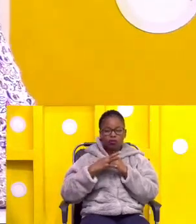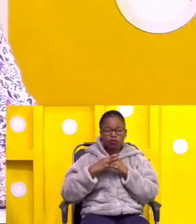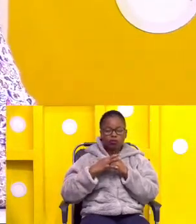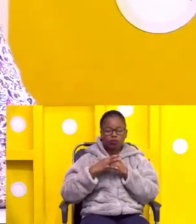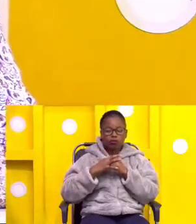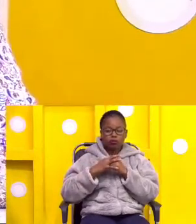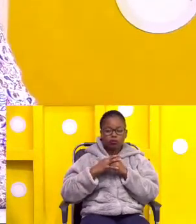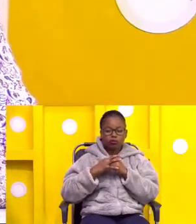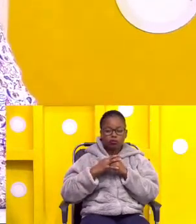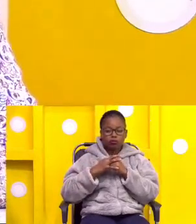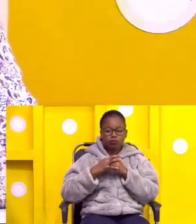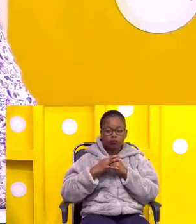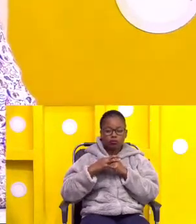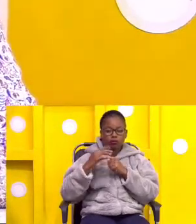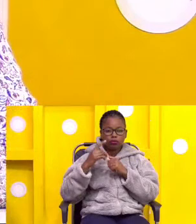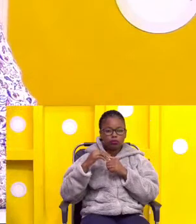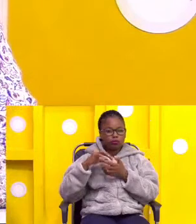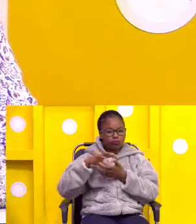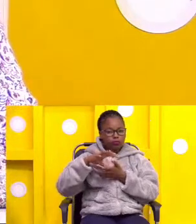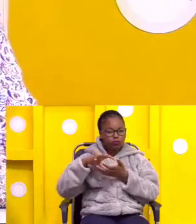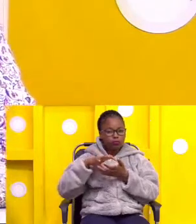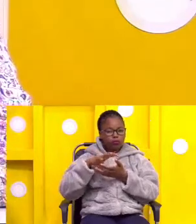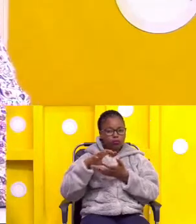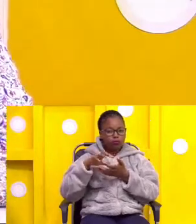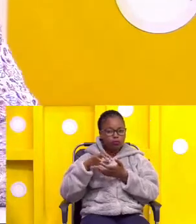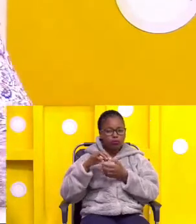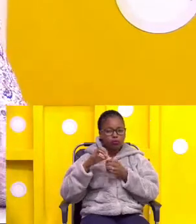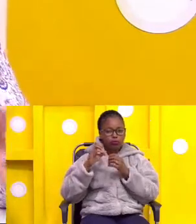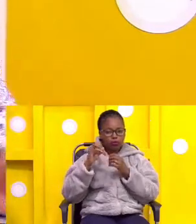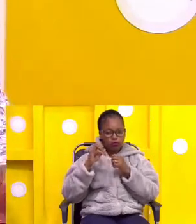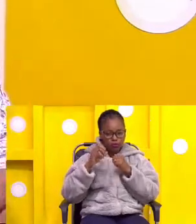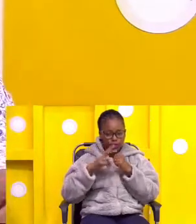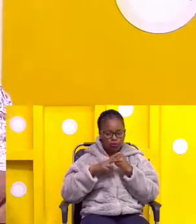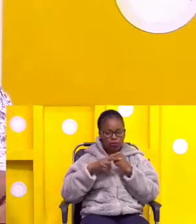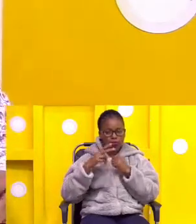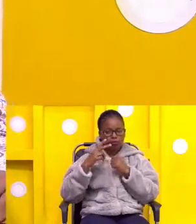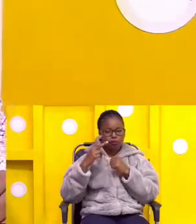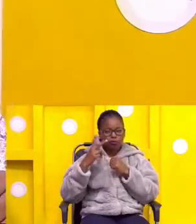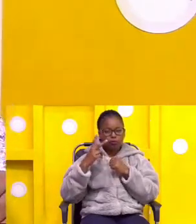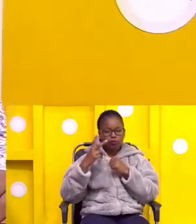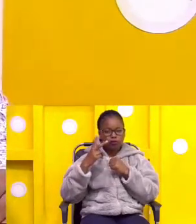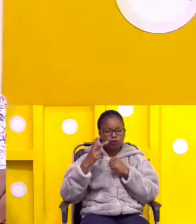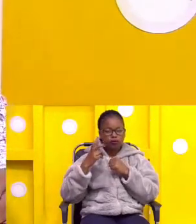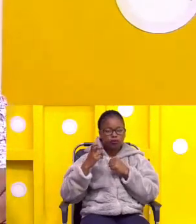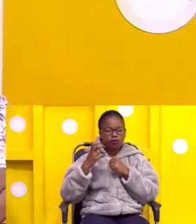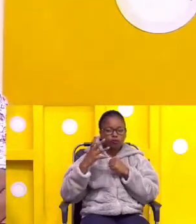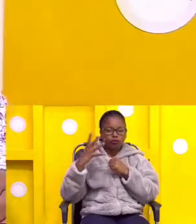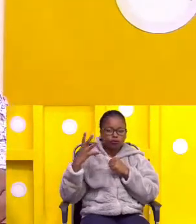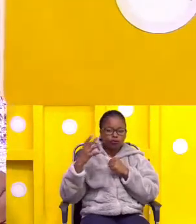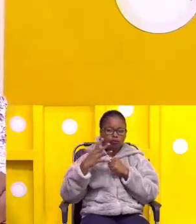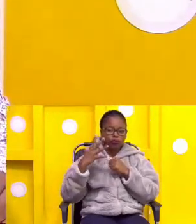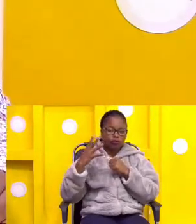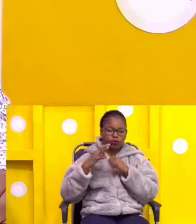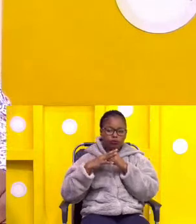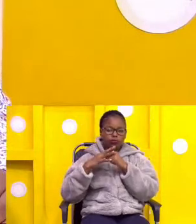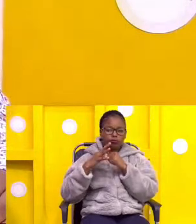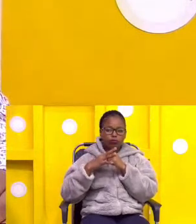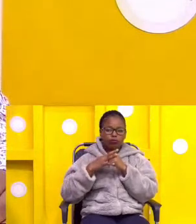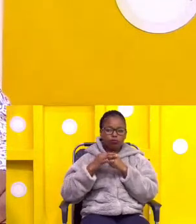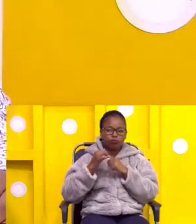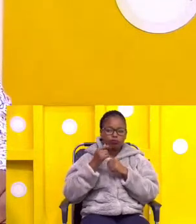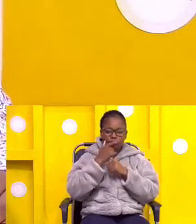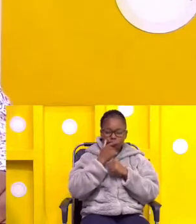444488. Na kaĩ no niĩ mũmĩgĩri na ngoige ĩyo ũhũthũ, ndingĩriganĩrwo. Ngai witũ nĩ mwĩhokeku. No na githĩ mĩaka ndikĩrĩ